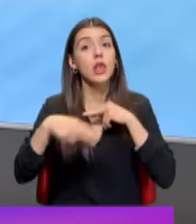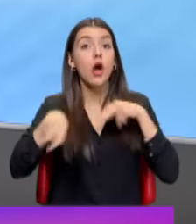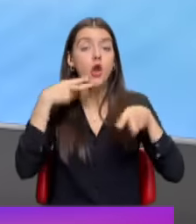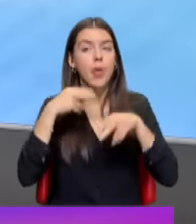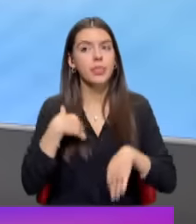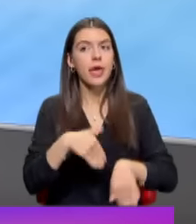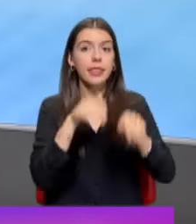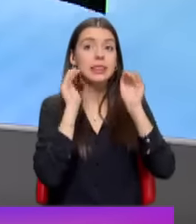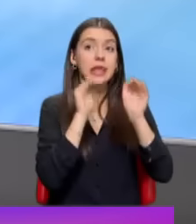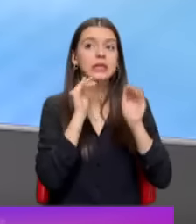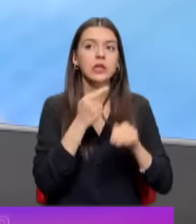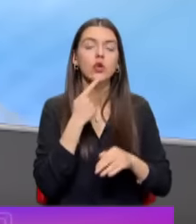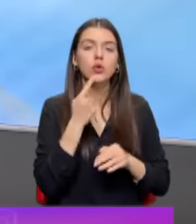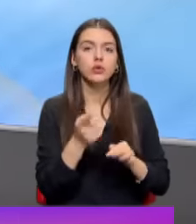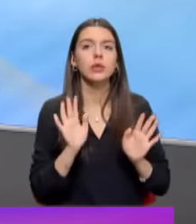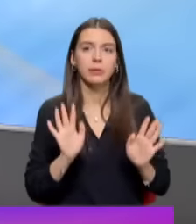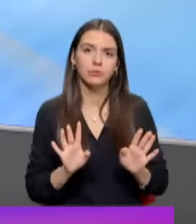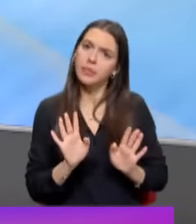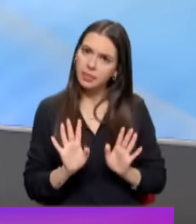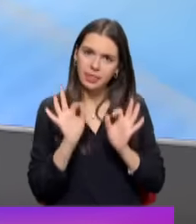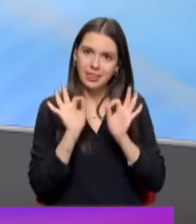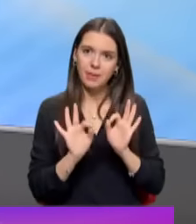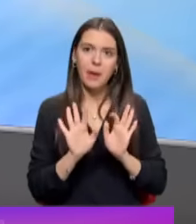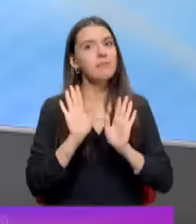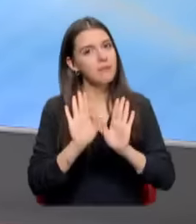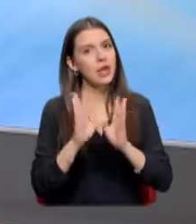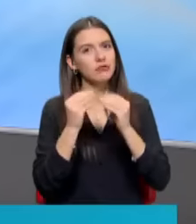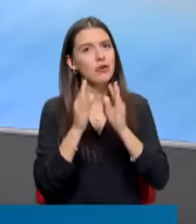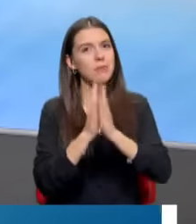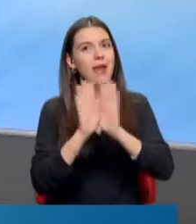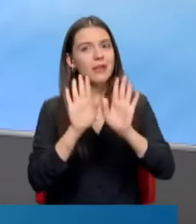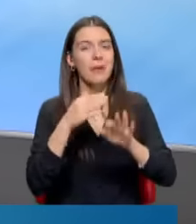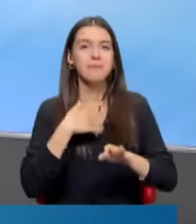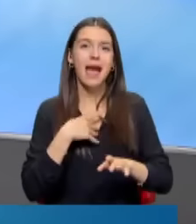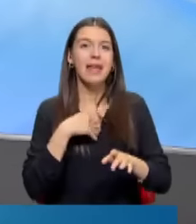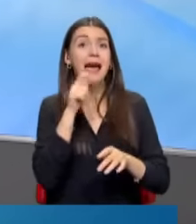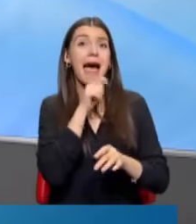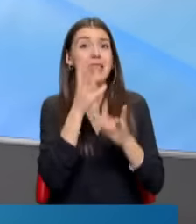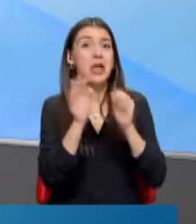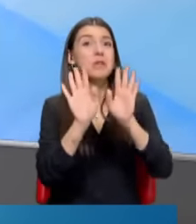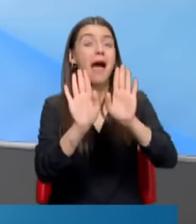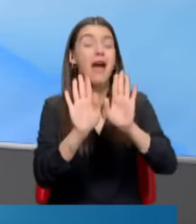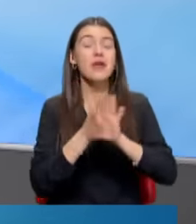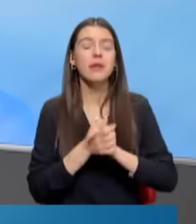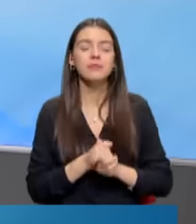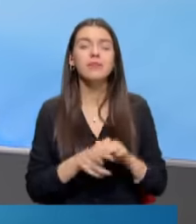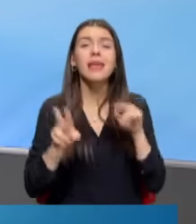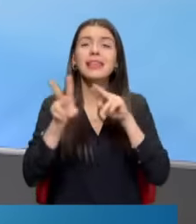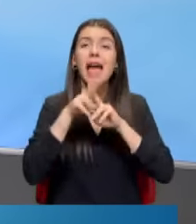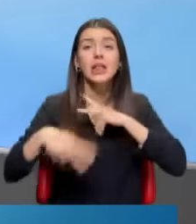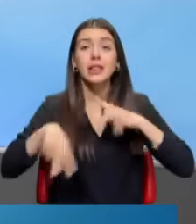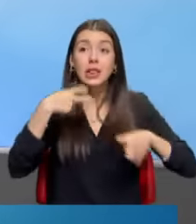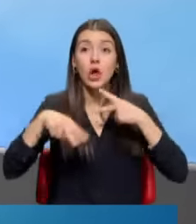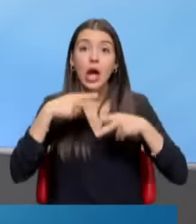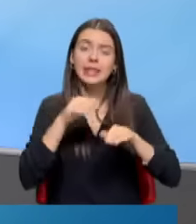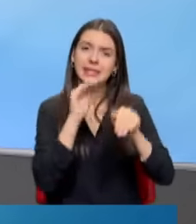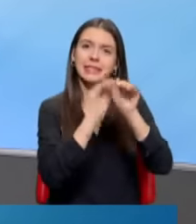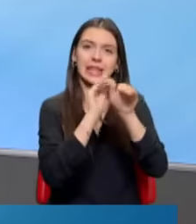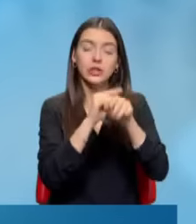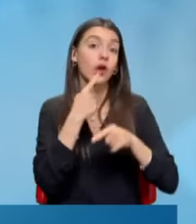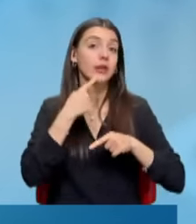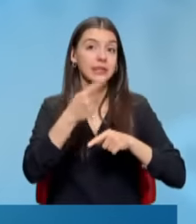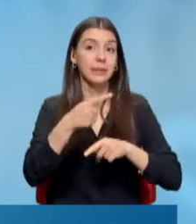destekliyoruz demiş. Tamam, çok affedersiniz. Ben yanılttım rejiyi. Kent lokantalarını destekliyoruz